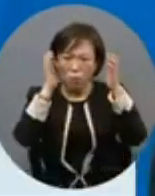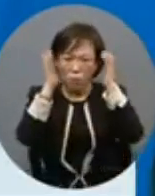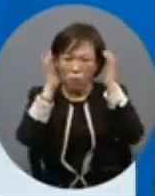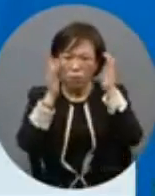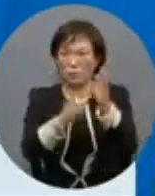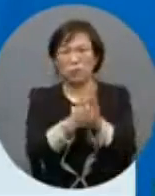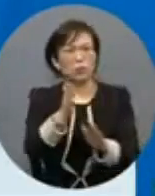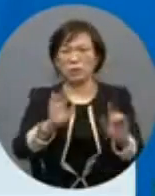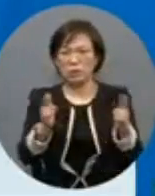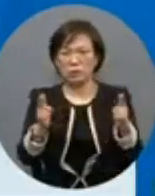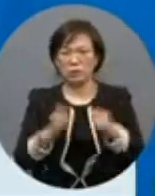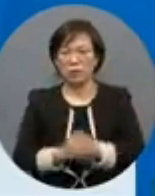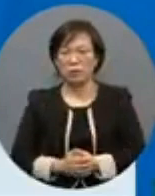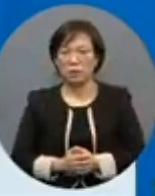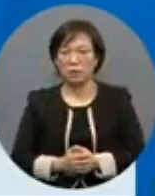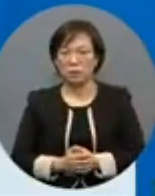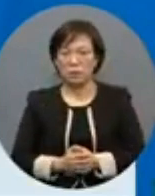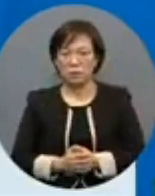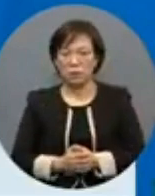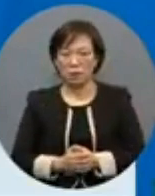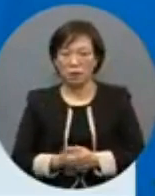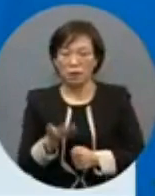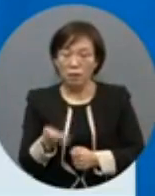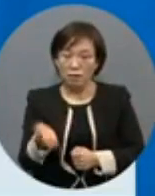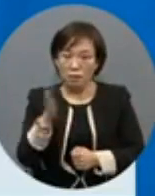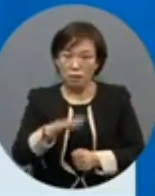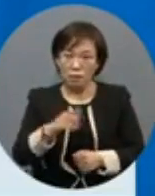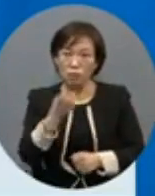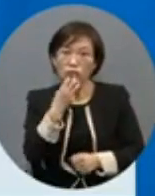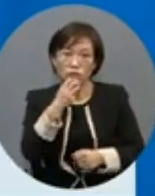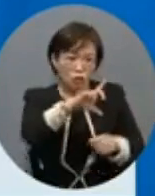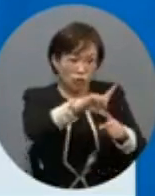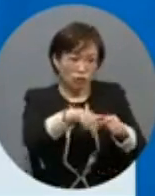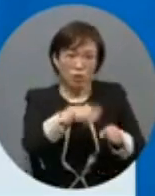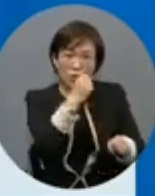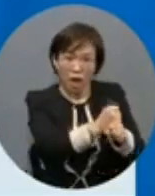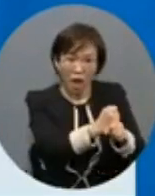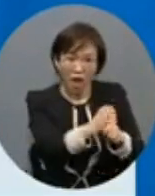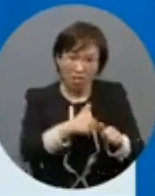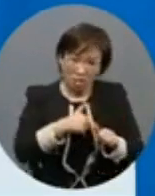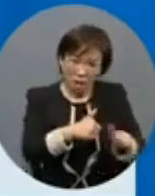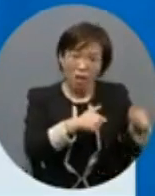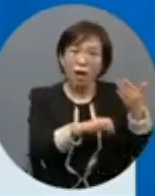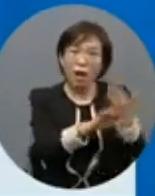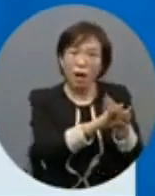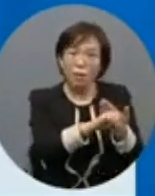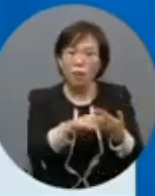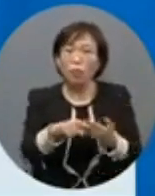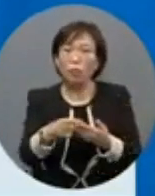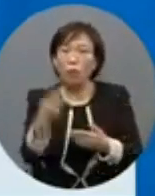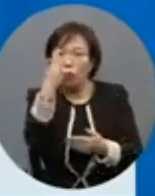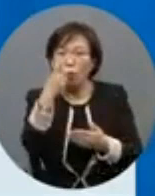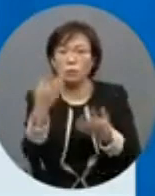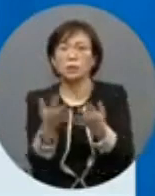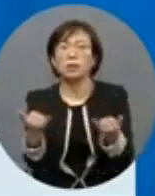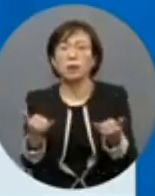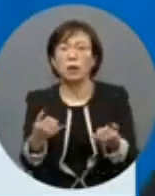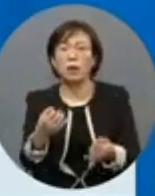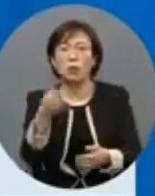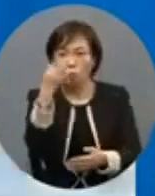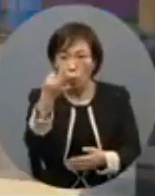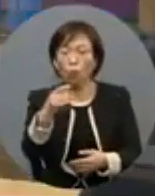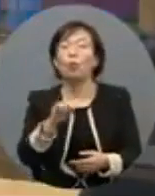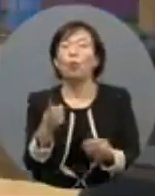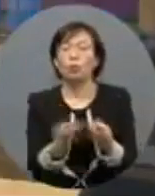더 시간이에요 그런데 것에 더 권이 한다고 언약 따라서 이렇게 하면 그 인력을 어떻게 하거든요 비용을 어떻게